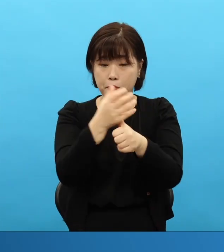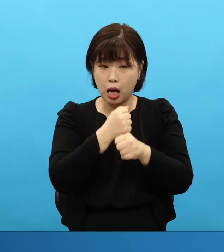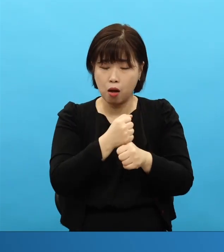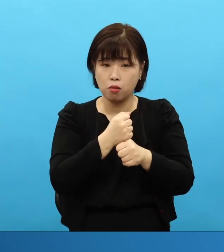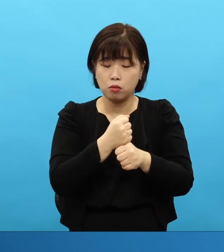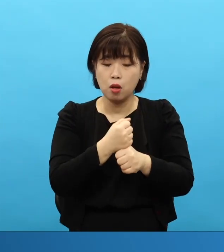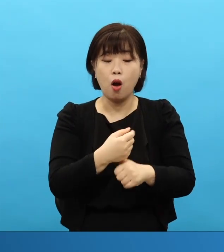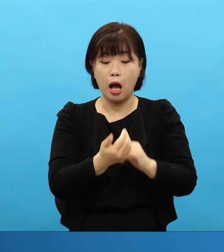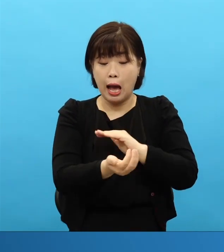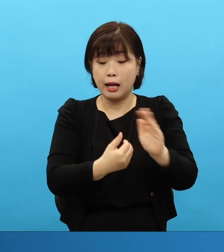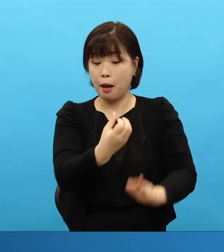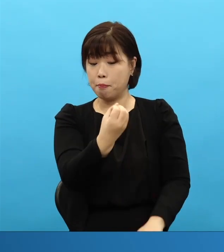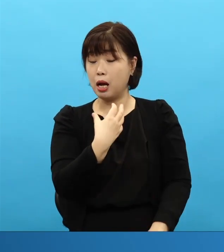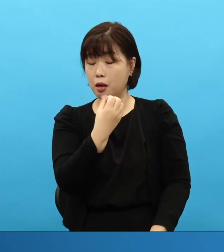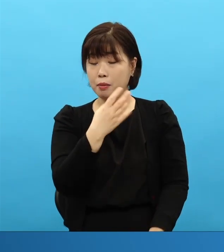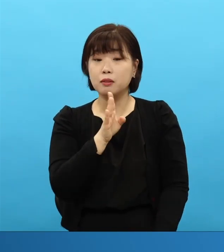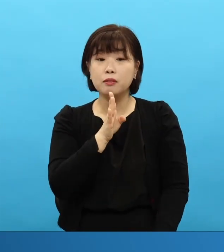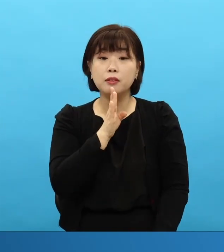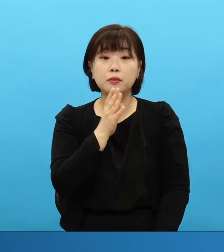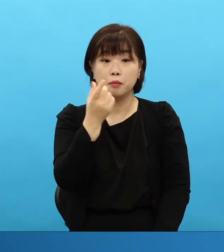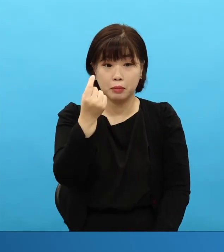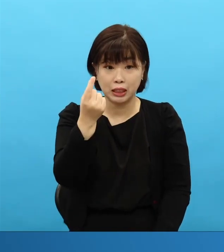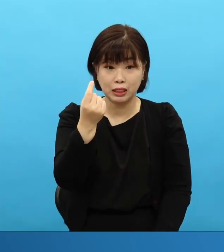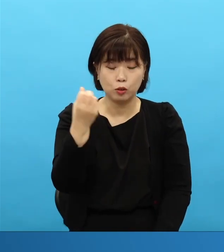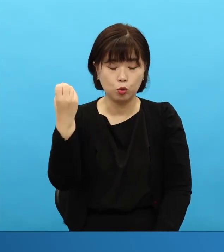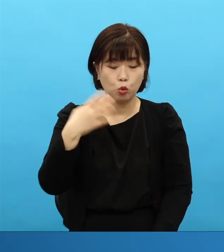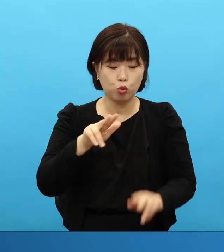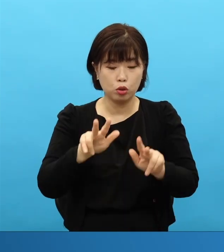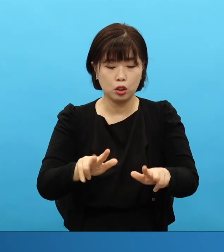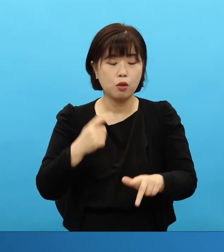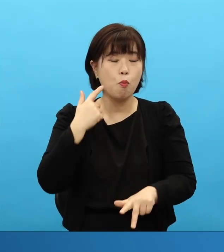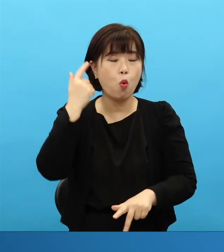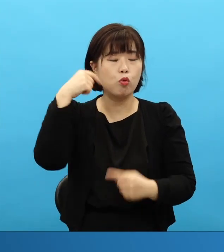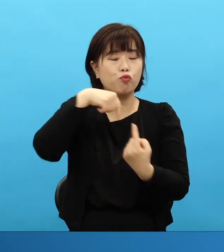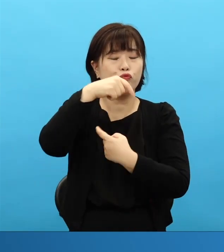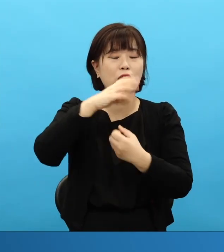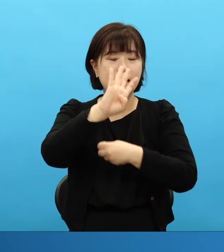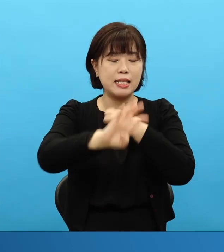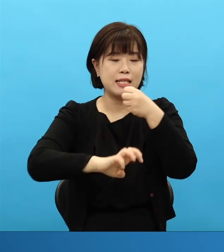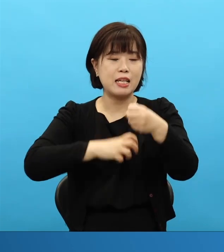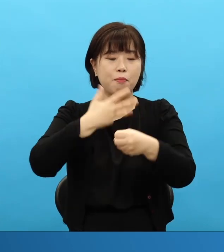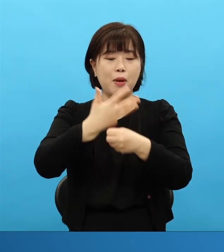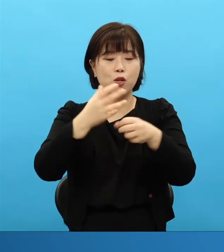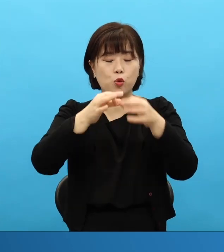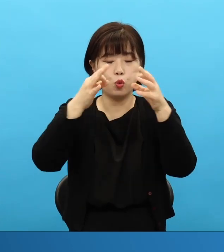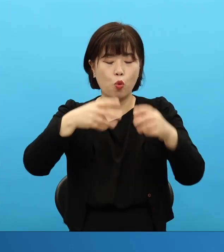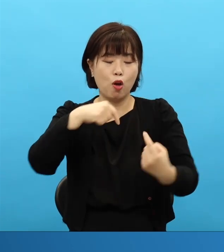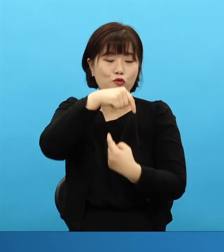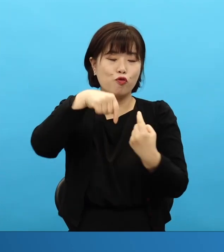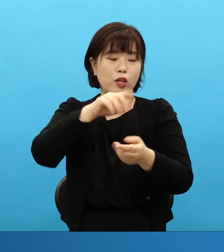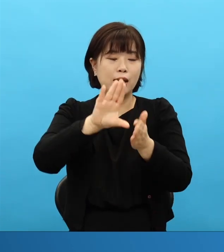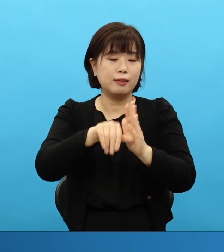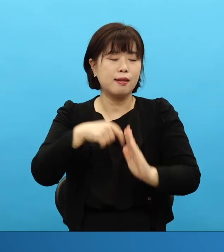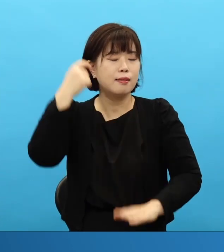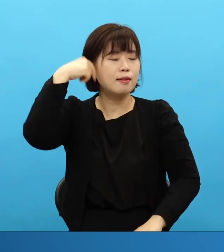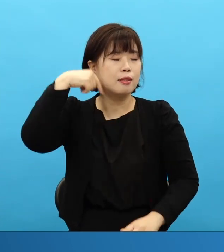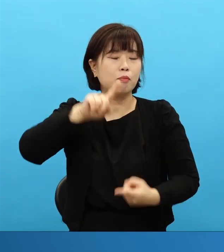하셨습니다. 목회를 48년 동안 하시면서 내가 꼭 하고 싶은 얘기를 이 자리에서 해야 한다라고 하셨습니다.